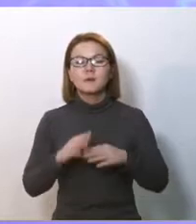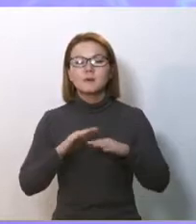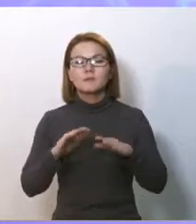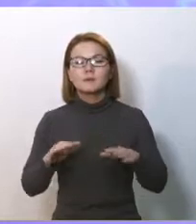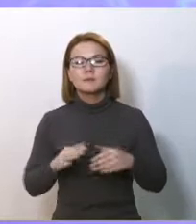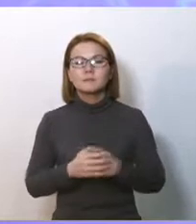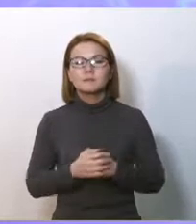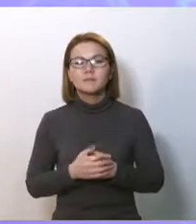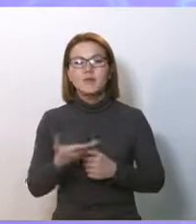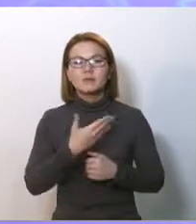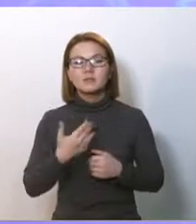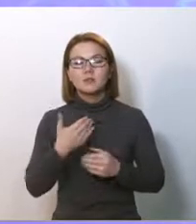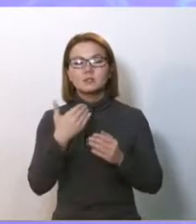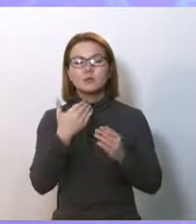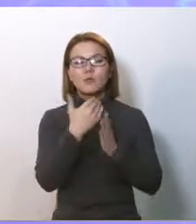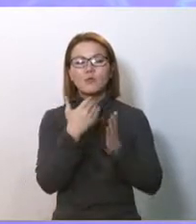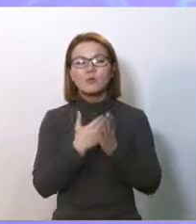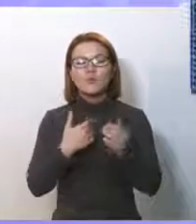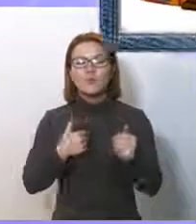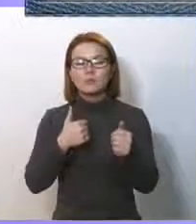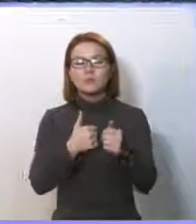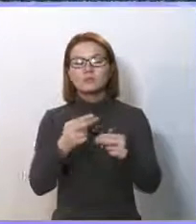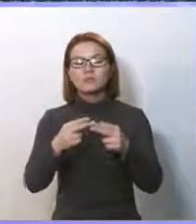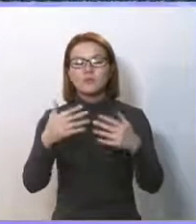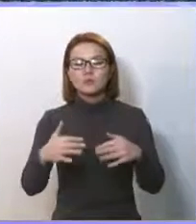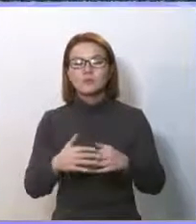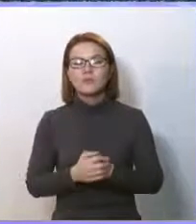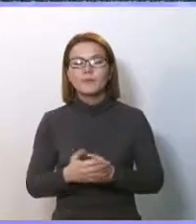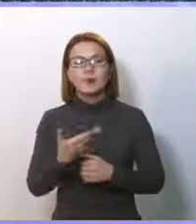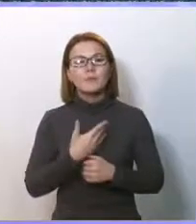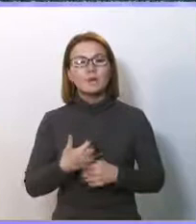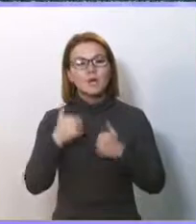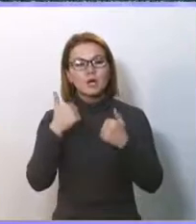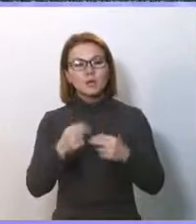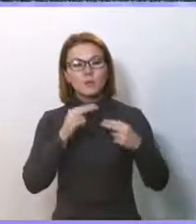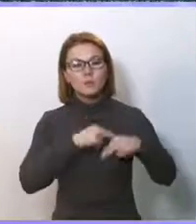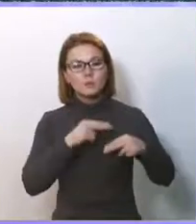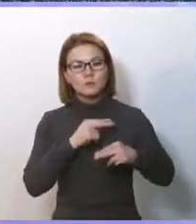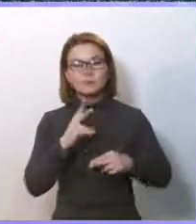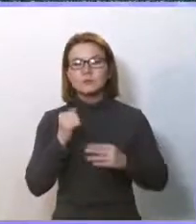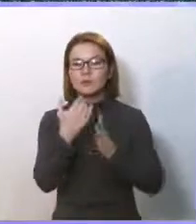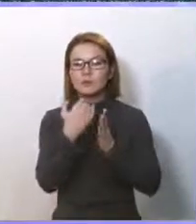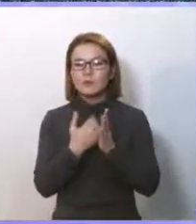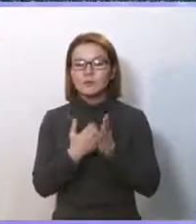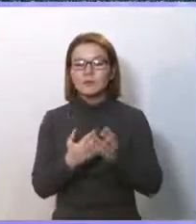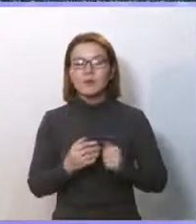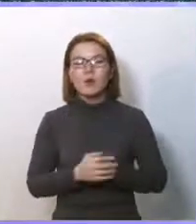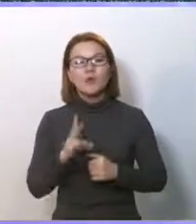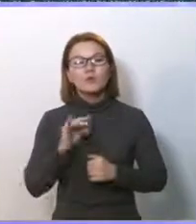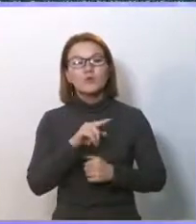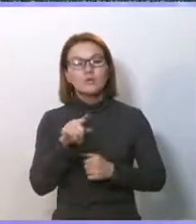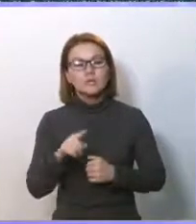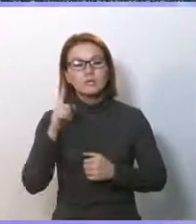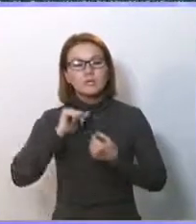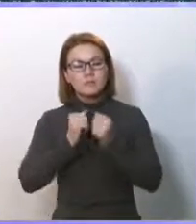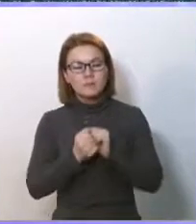Ребята, наш урок подходит к концу. Мы славно потрудились на уроке, но вы